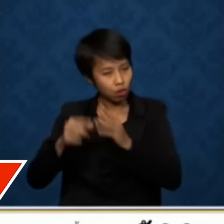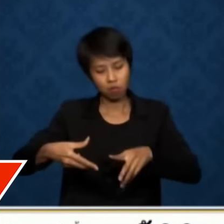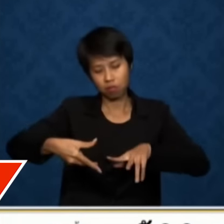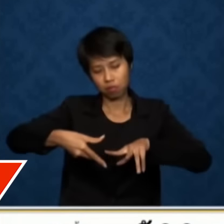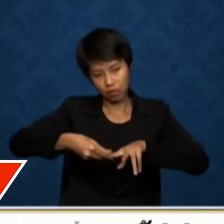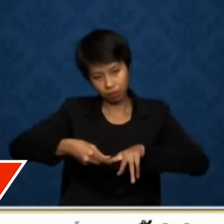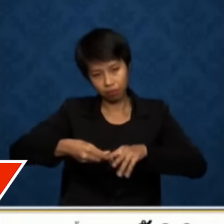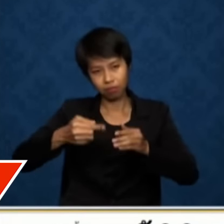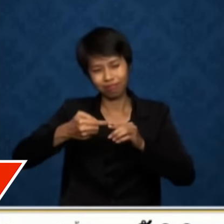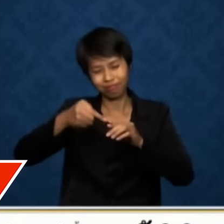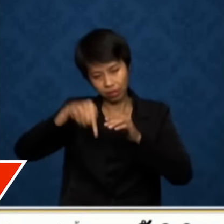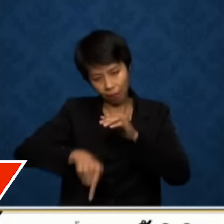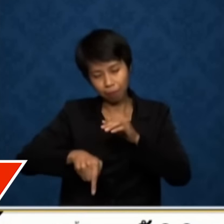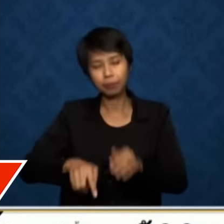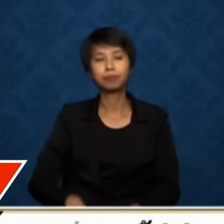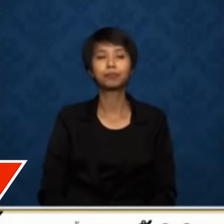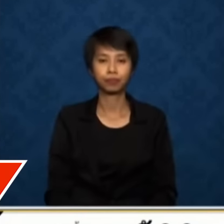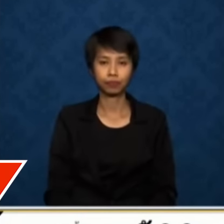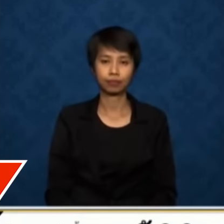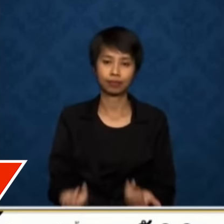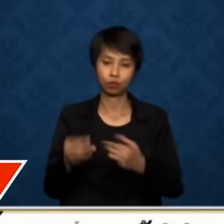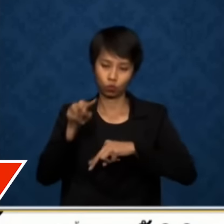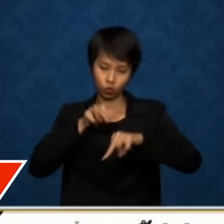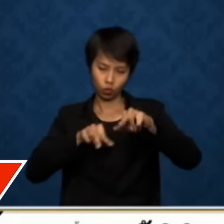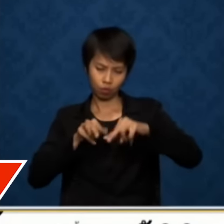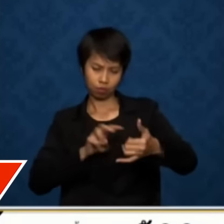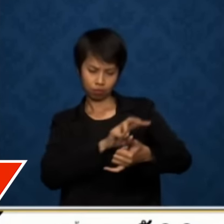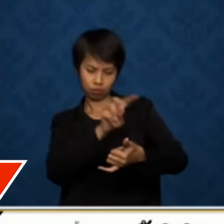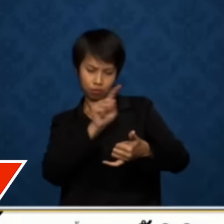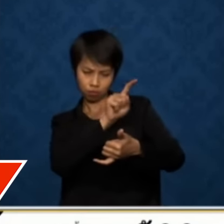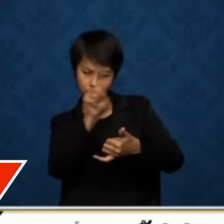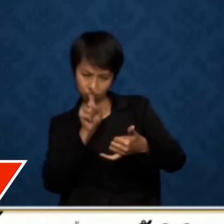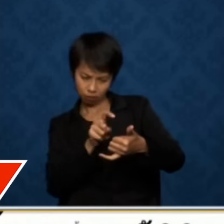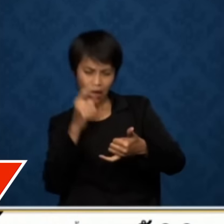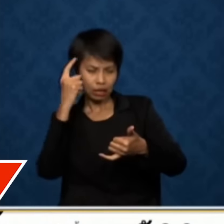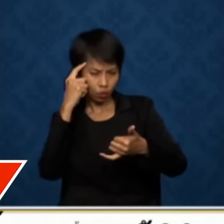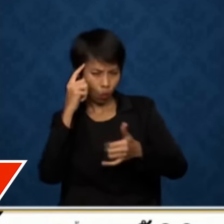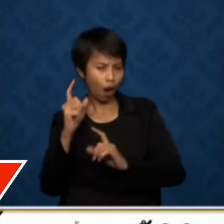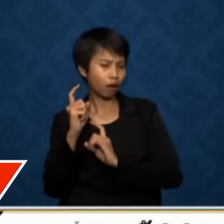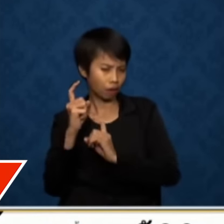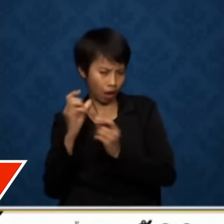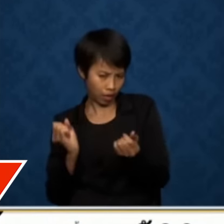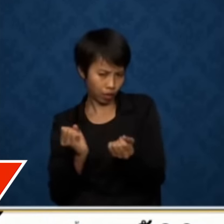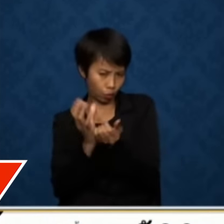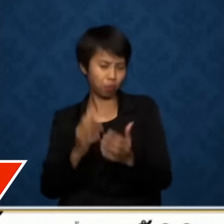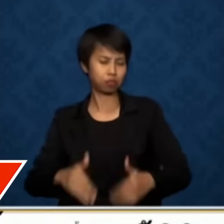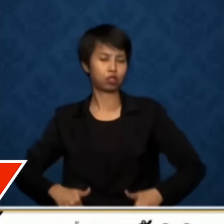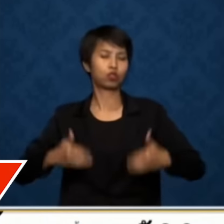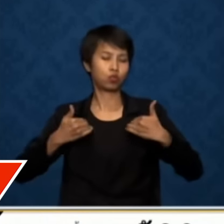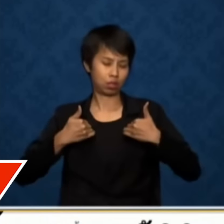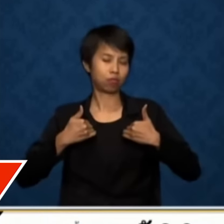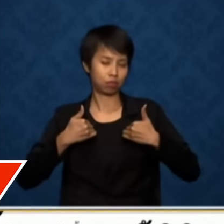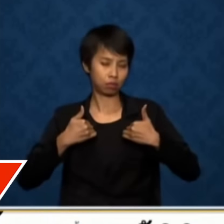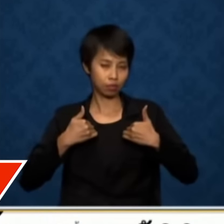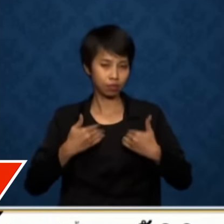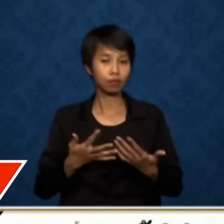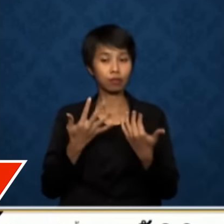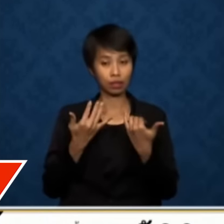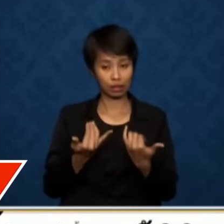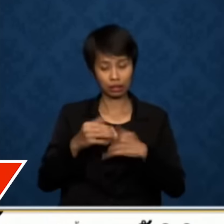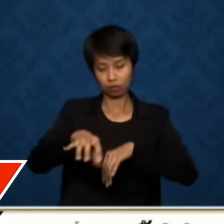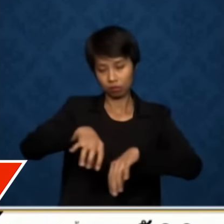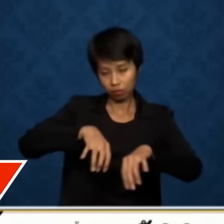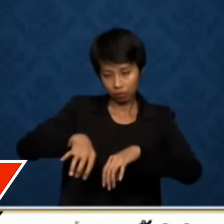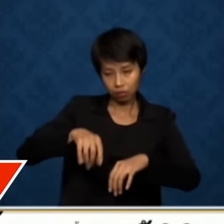ราบค่าที่แน่ชัดวินิจฉัยที่แน่ชัดไม่แน่ใจแต่น่าจะเสี่ยงอันตรายกับชีวิตเรียกว่าเป็น life threatening condition การจัดการรักษ